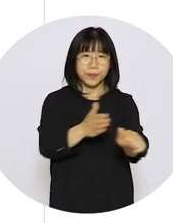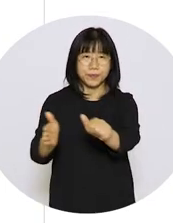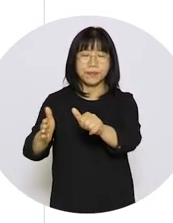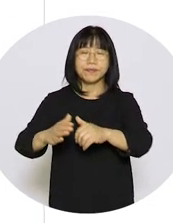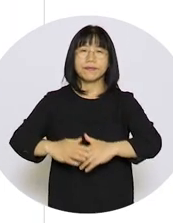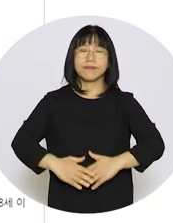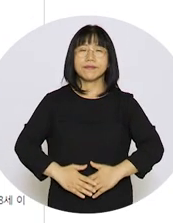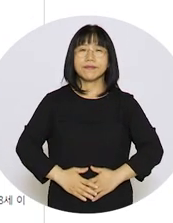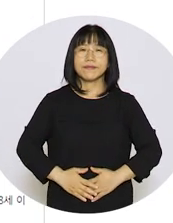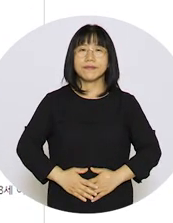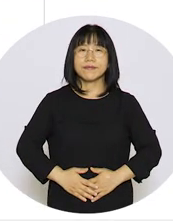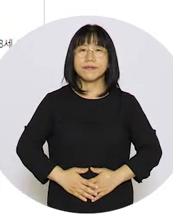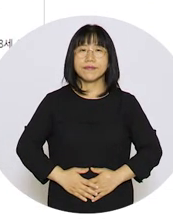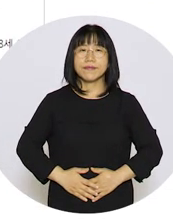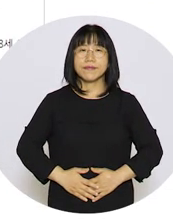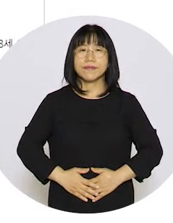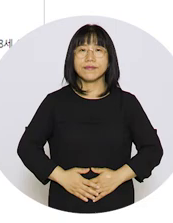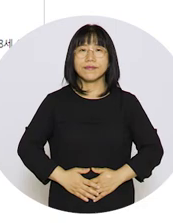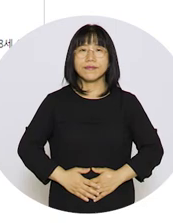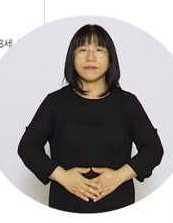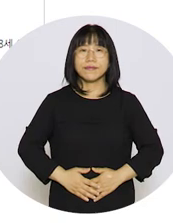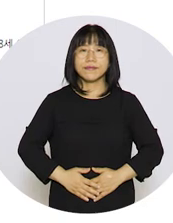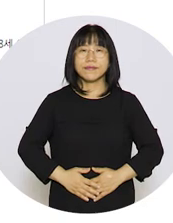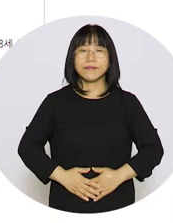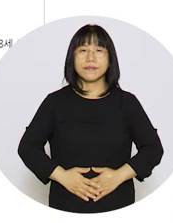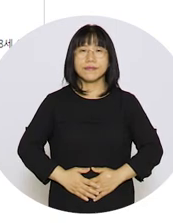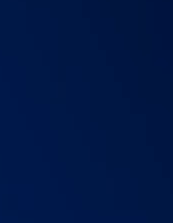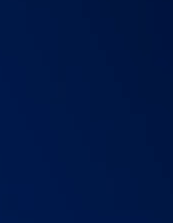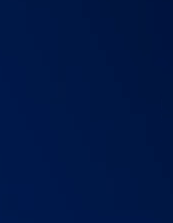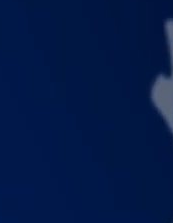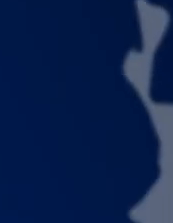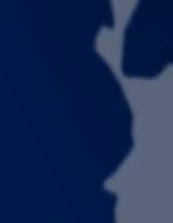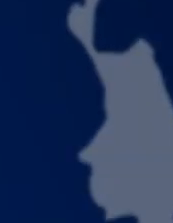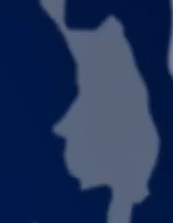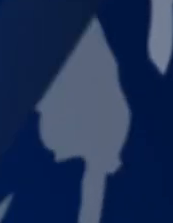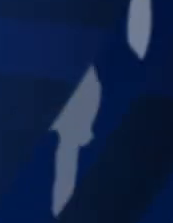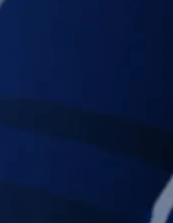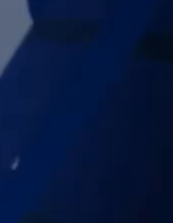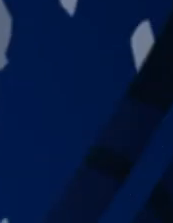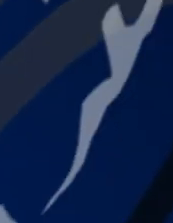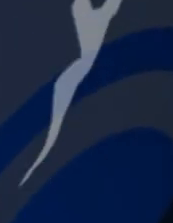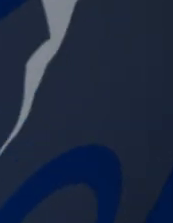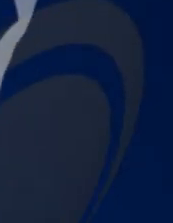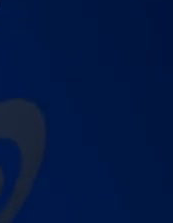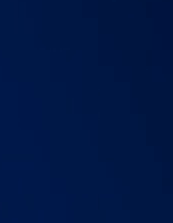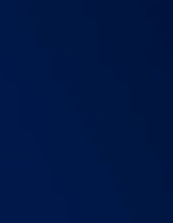강서구청 홍보정책과로 문의하면 됩니다.